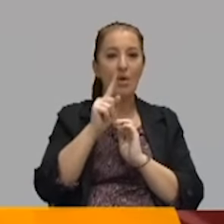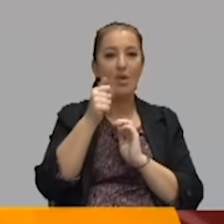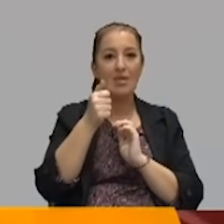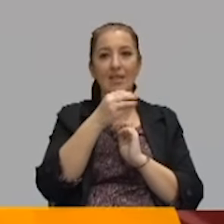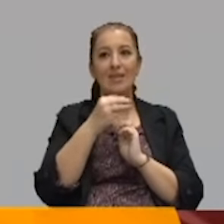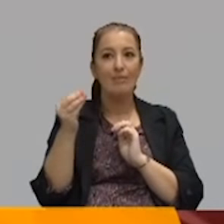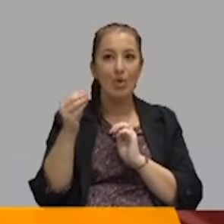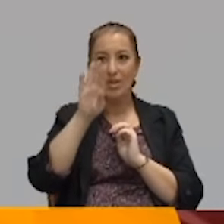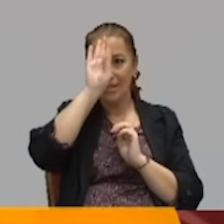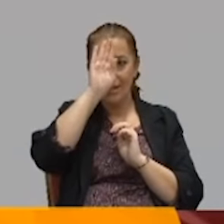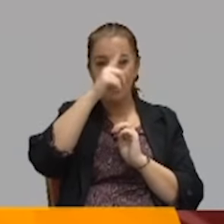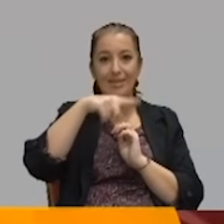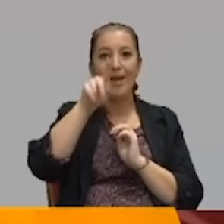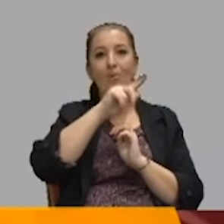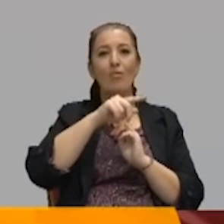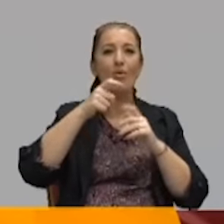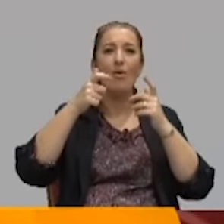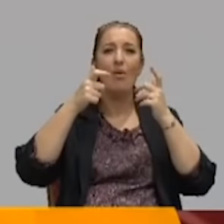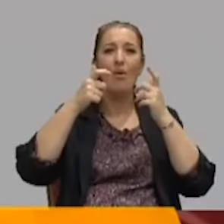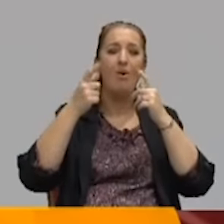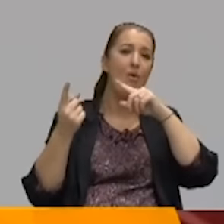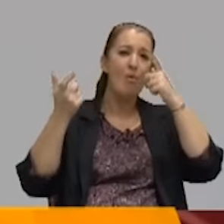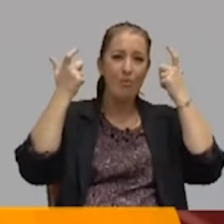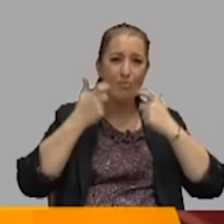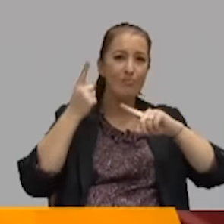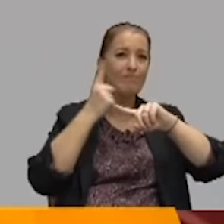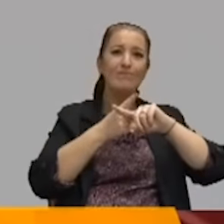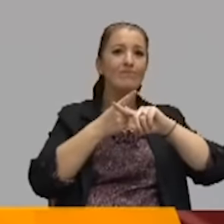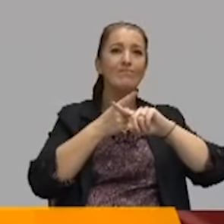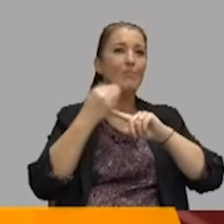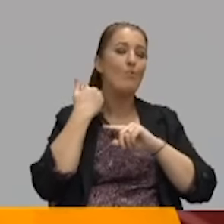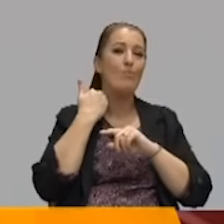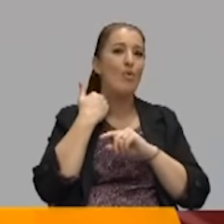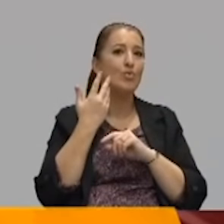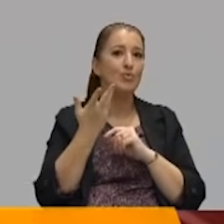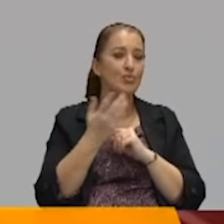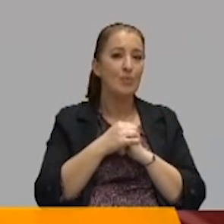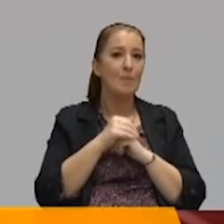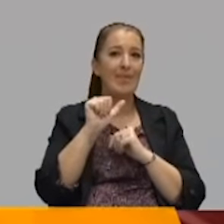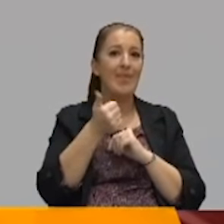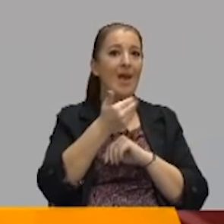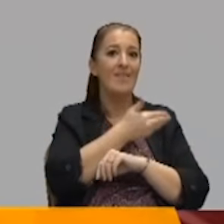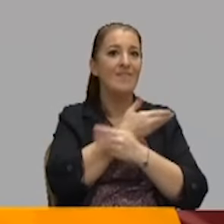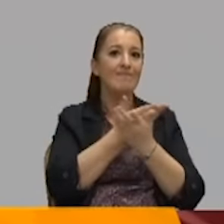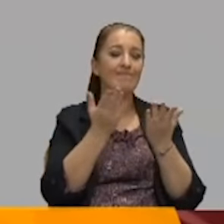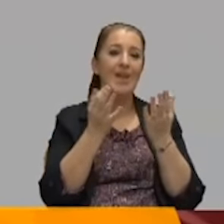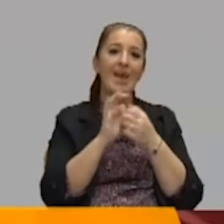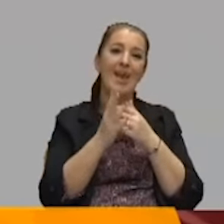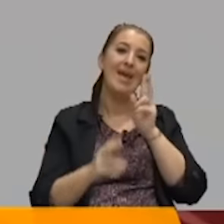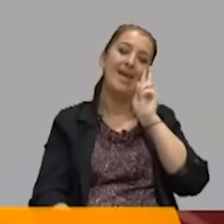16 milyon İstanbulluya yüklediği ek borç yükü ne kadar biliyor musunuz kıymetli hemşehrilerim? Ne yazık